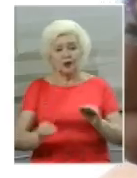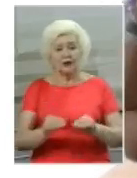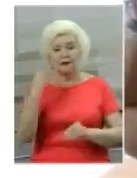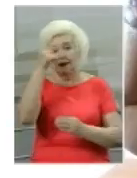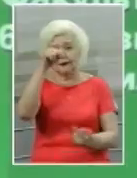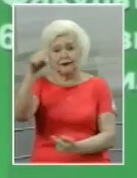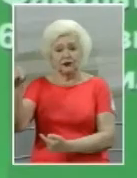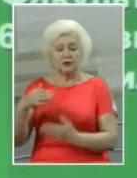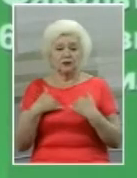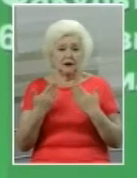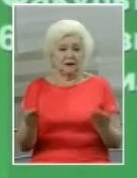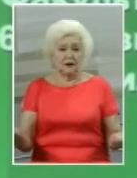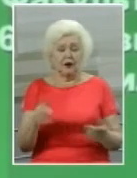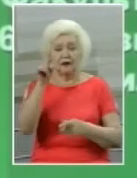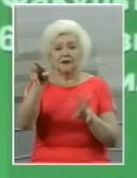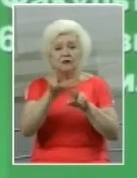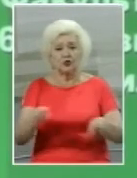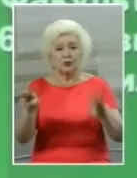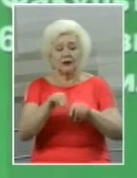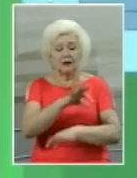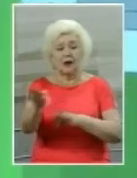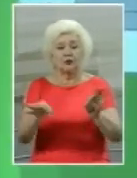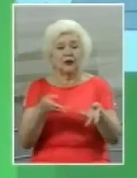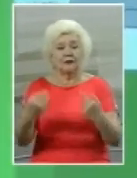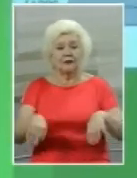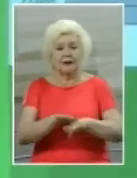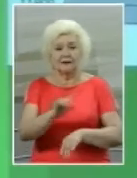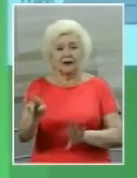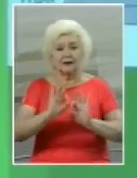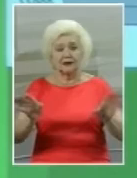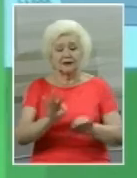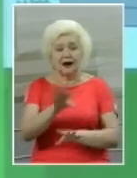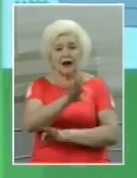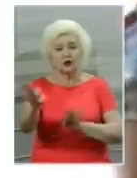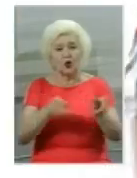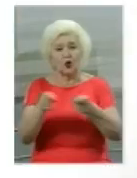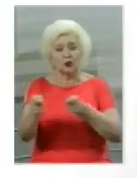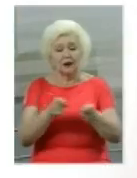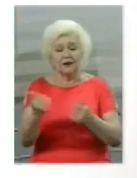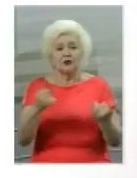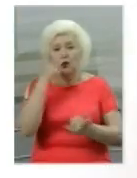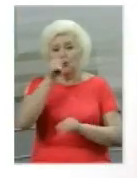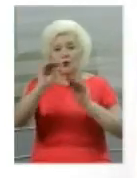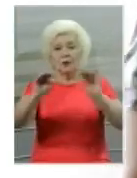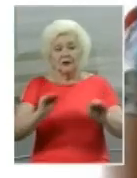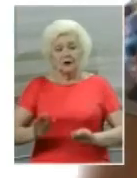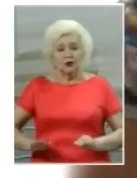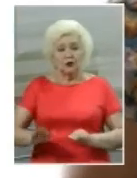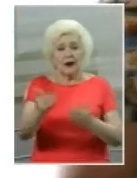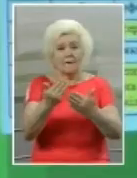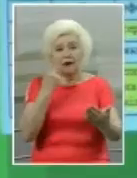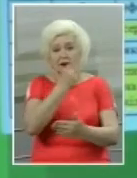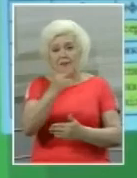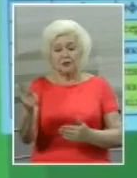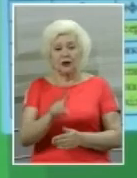чином, у нас немає. На цьому дослідженні проєкт не закінчується, розповідають його координатори. Цього року на облаштування пандусів передбачено